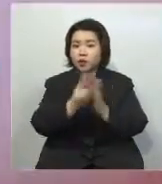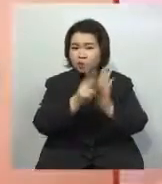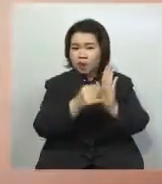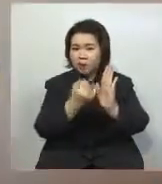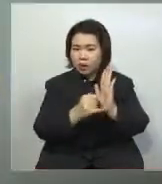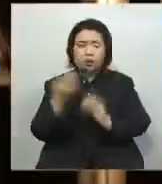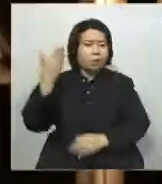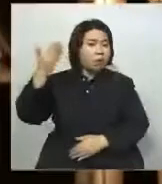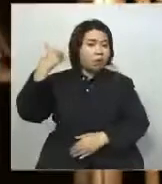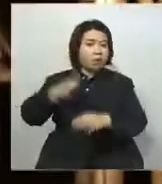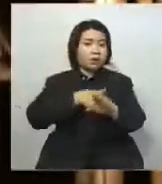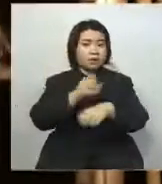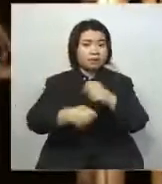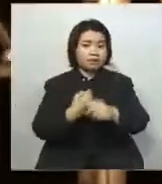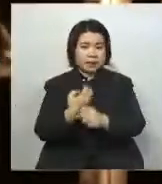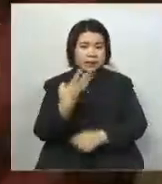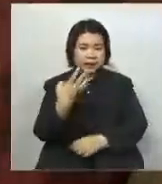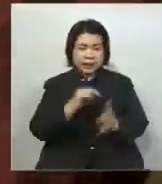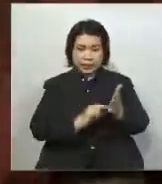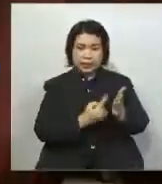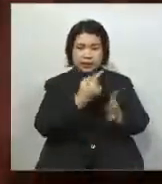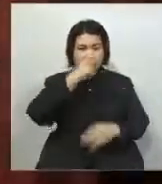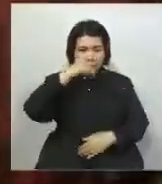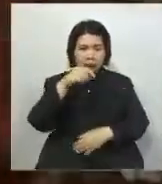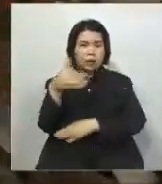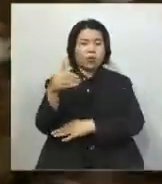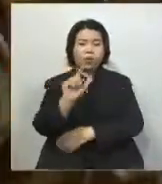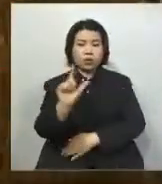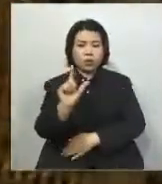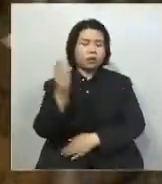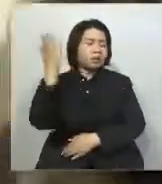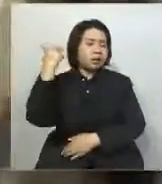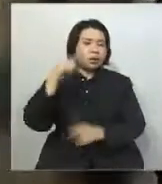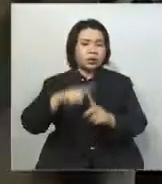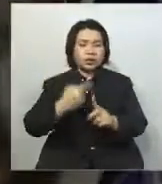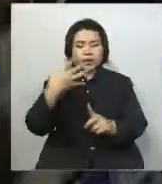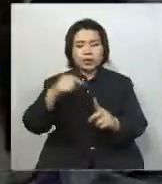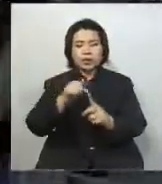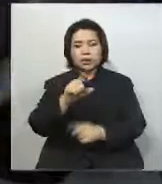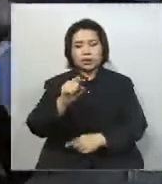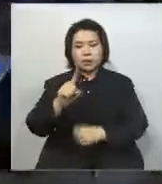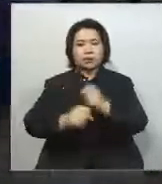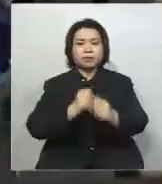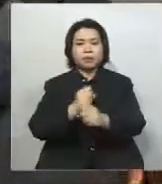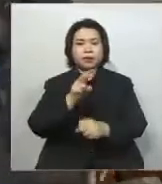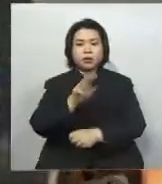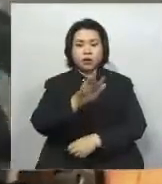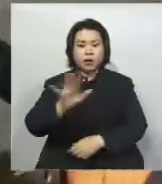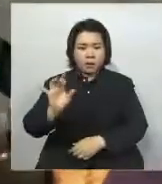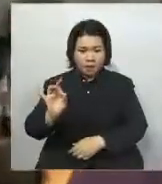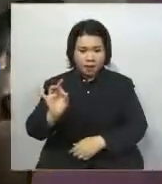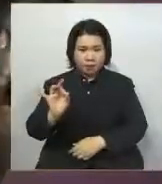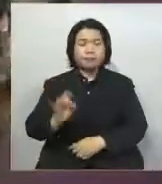ตลอดช่วงเวลาเกือบ4ปีนับตั้งแต่ไทยได้ใบเหลืองเมื่อวันที่21เมษายน